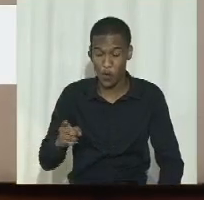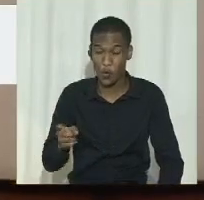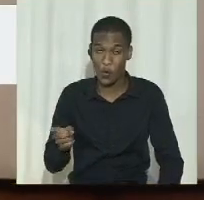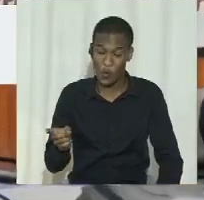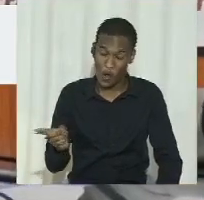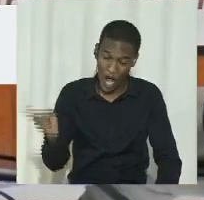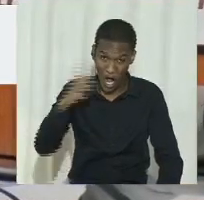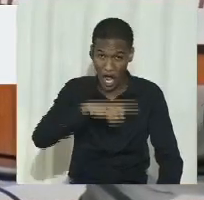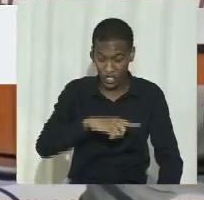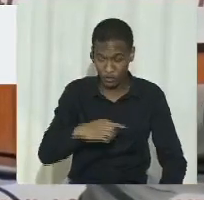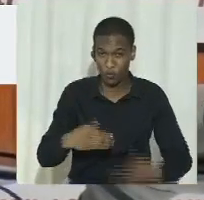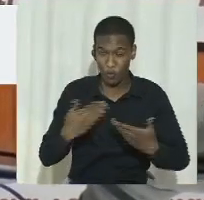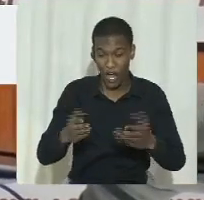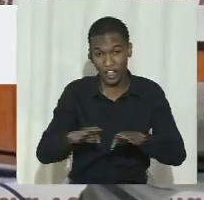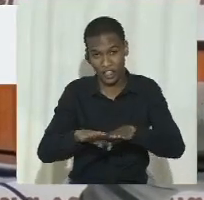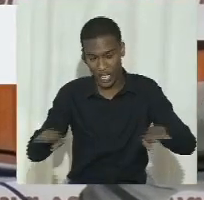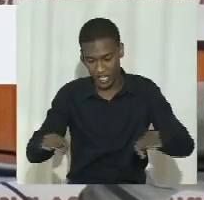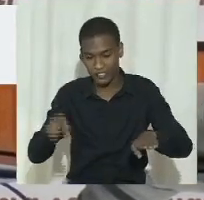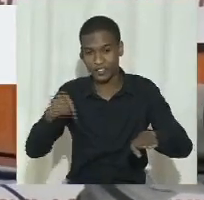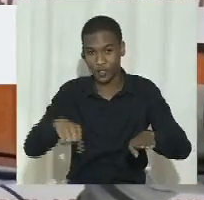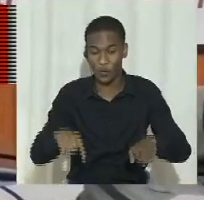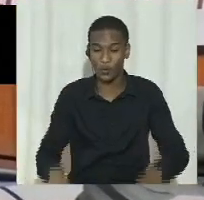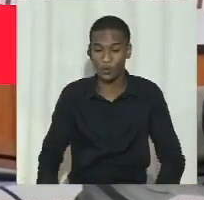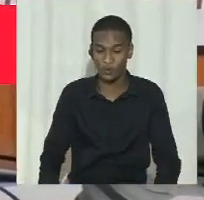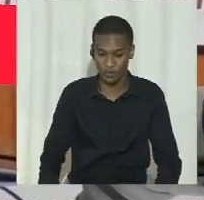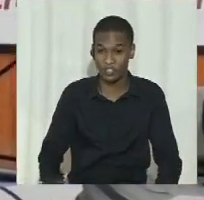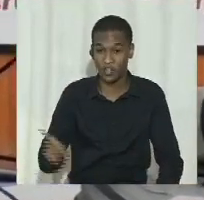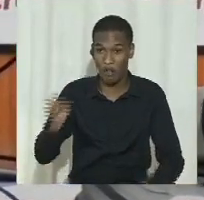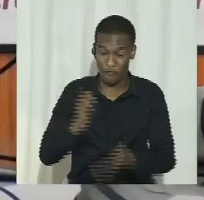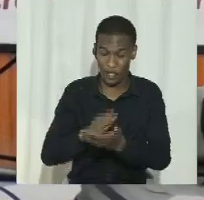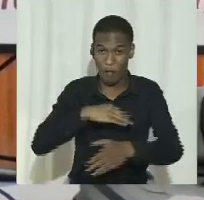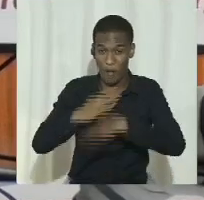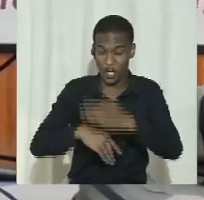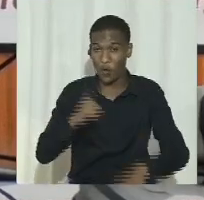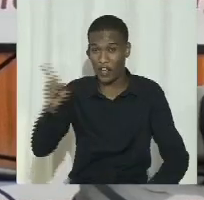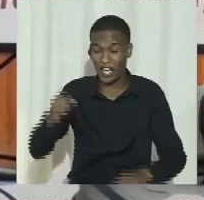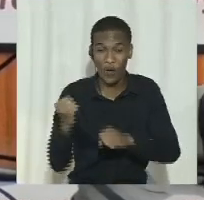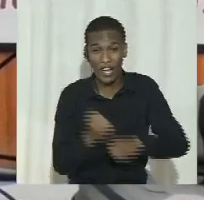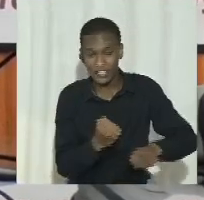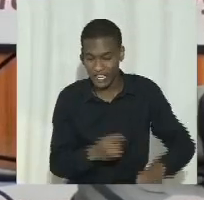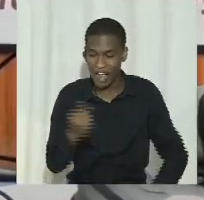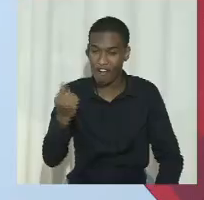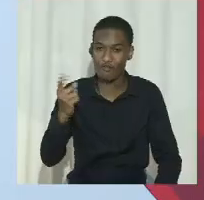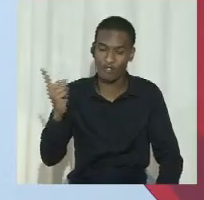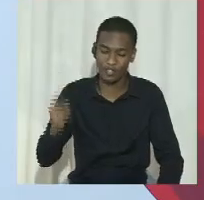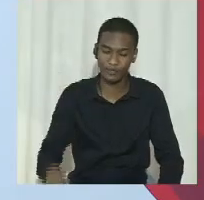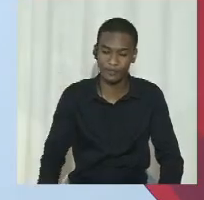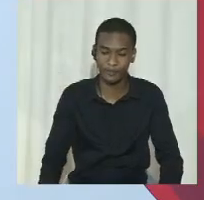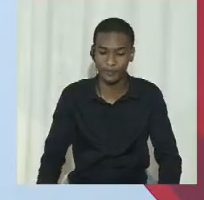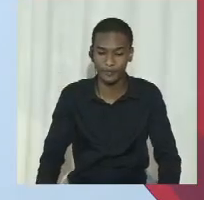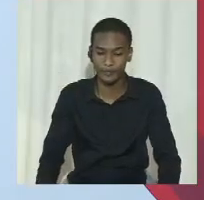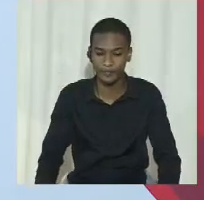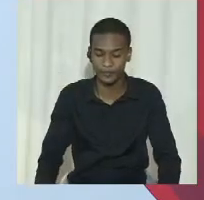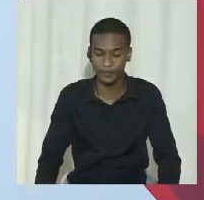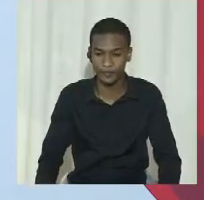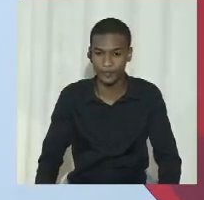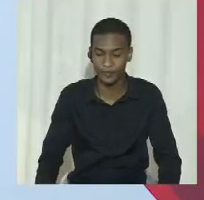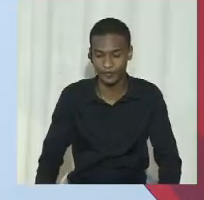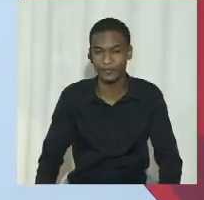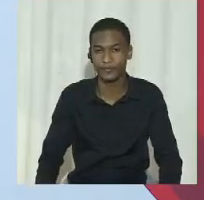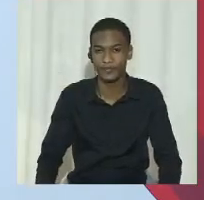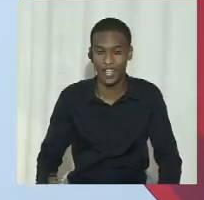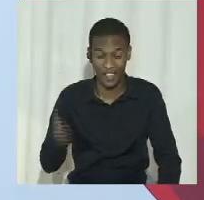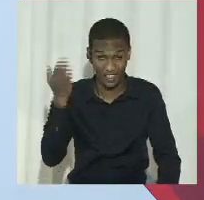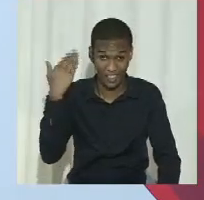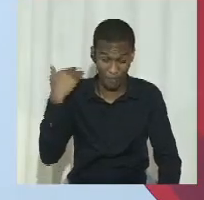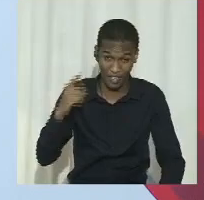ministera teto an-tsahavola ity izay natao teto amin'ny ministera teto an-tsahavola. Araka ny fanatsidika